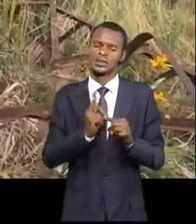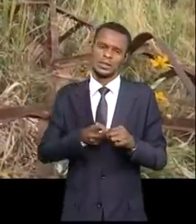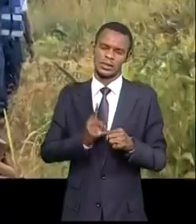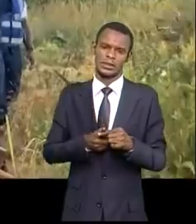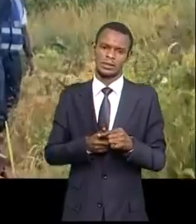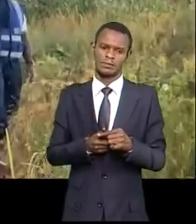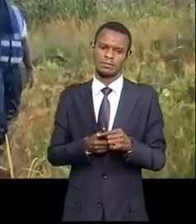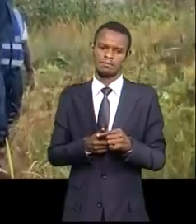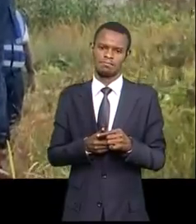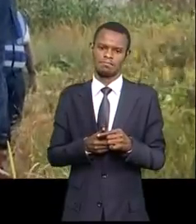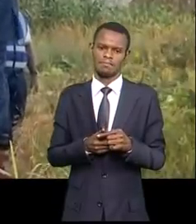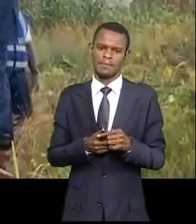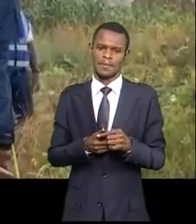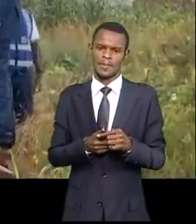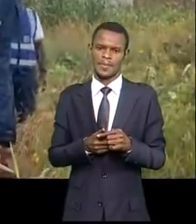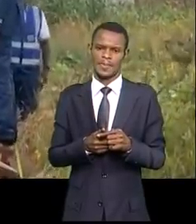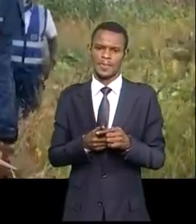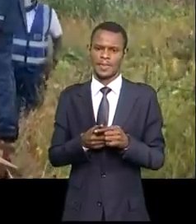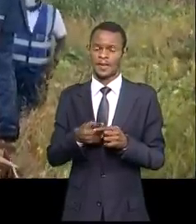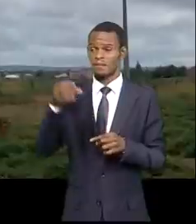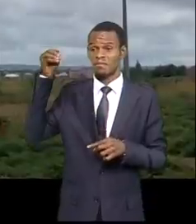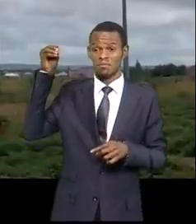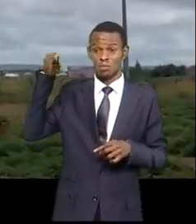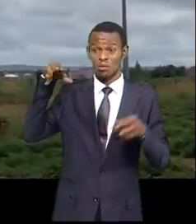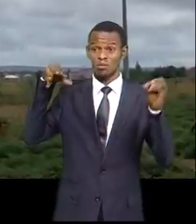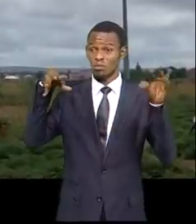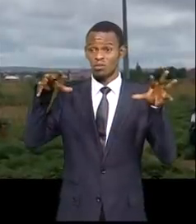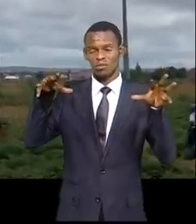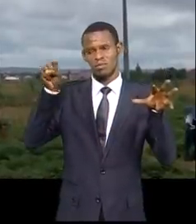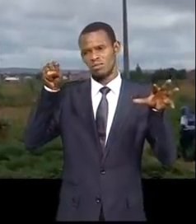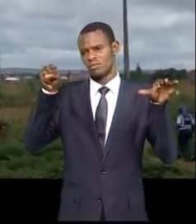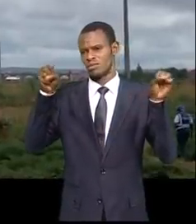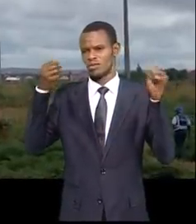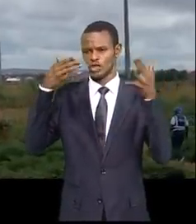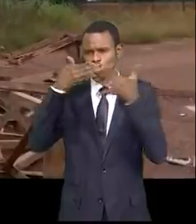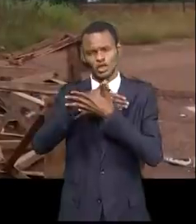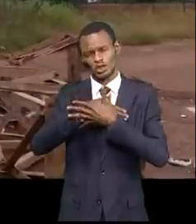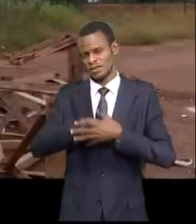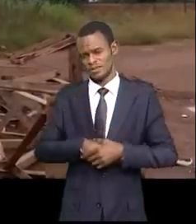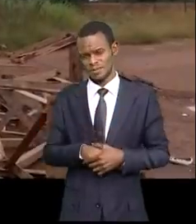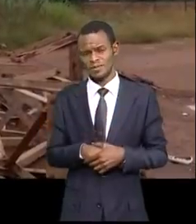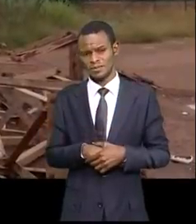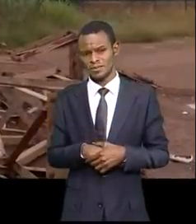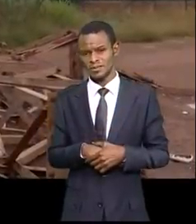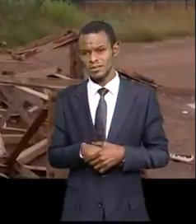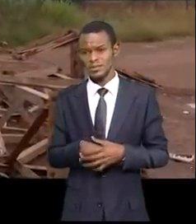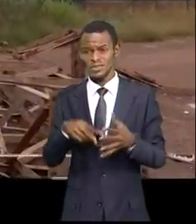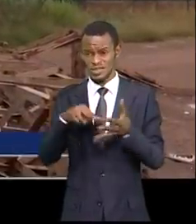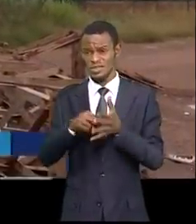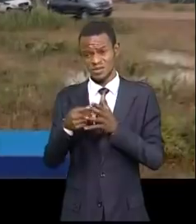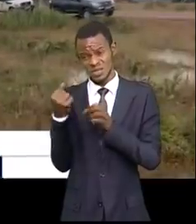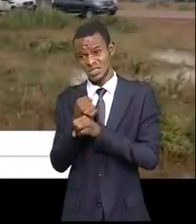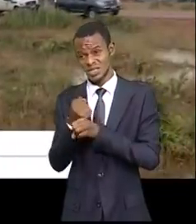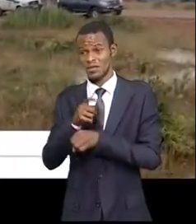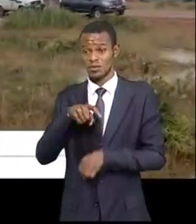président sens à cette destruction programmée des snel les voleurs ont certainement même déboucher les services de sécurité doivent se mouvoir pour